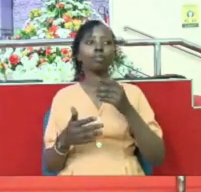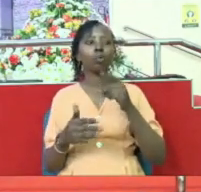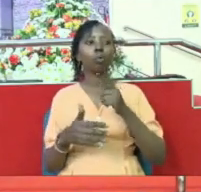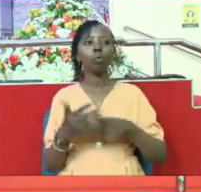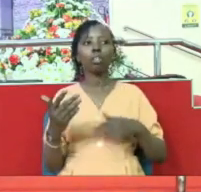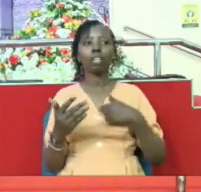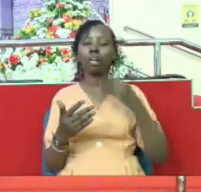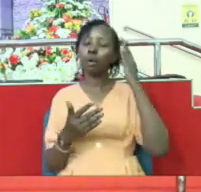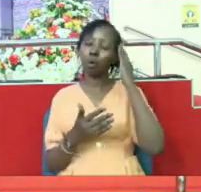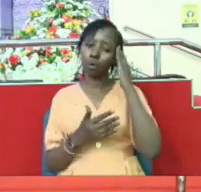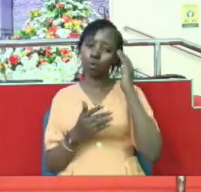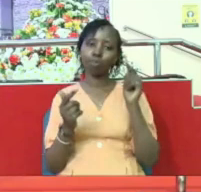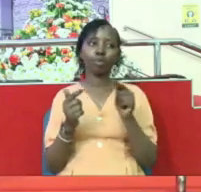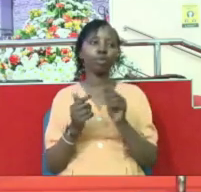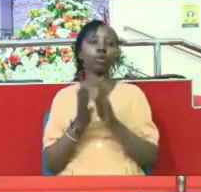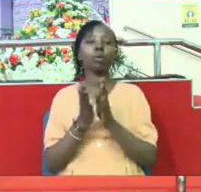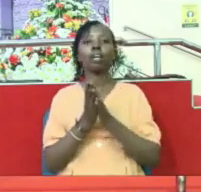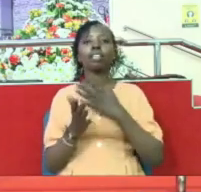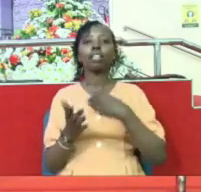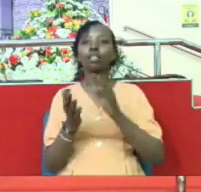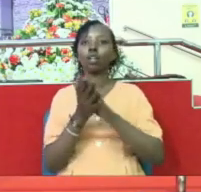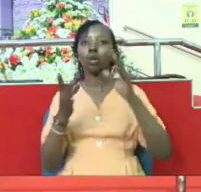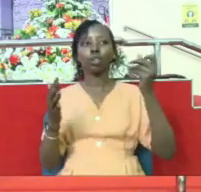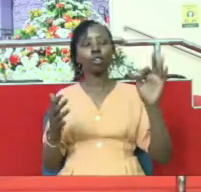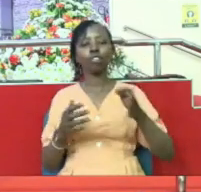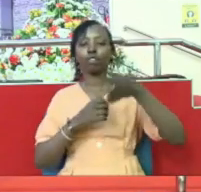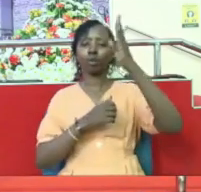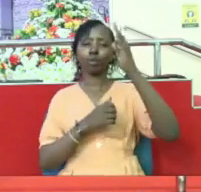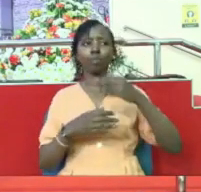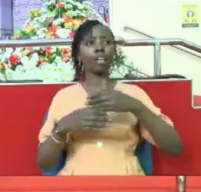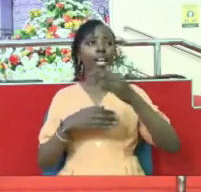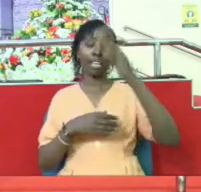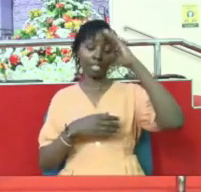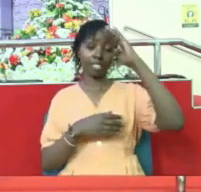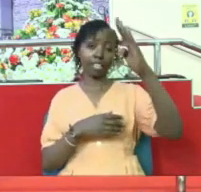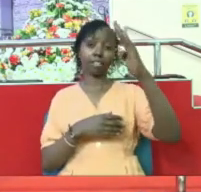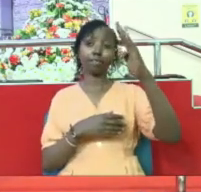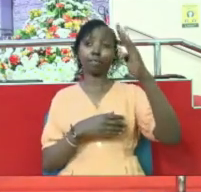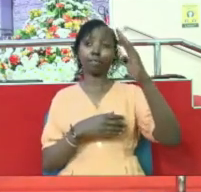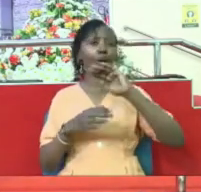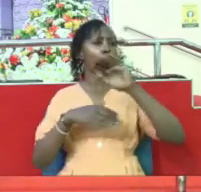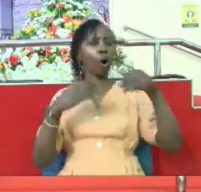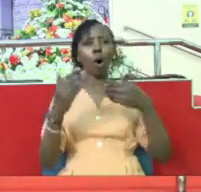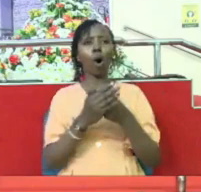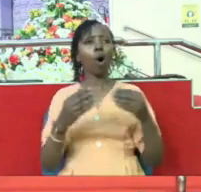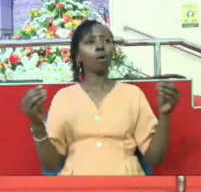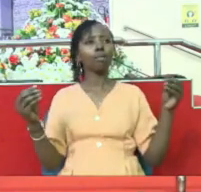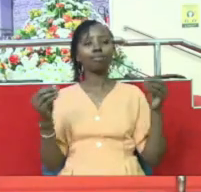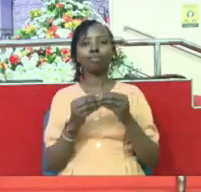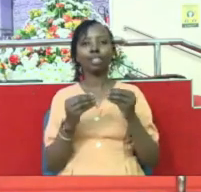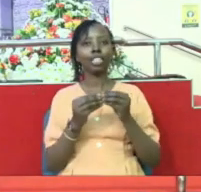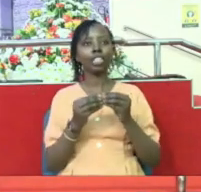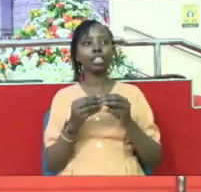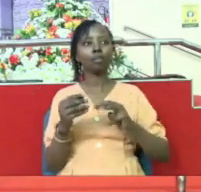sababu ya utukufu of his dear name, kwa jina lake. Next Sunday, Jumapili ijayo, we are all meeting at Shilo, tunapatana